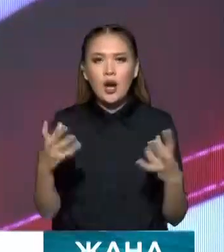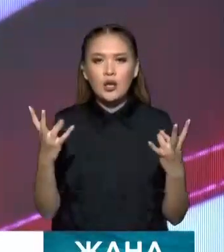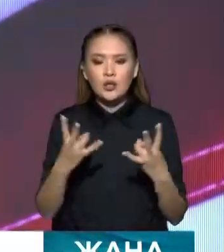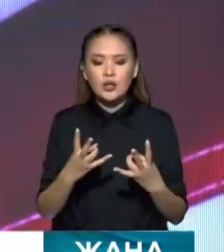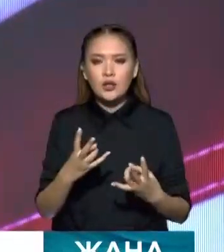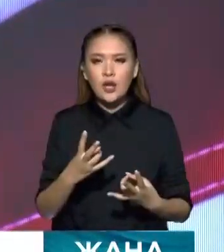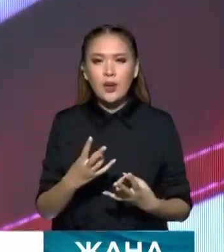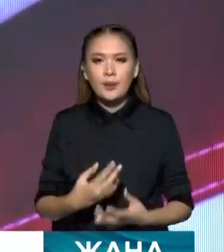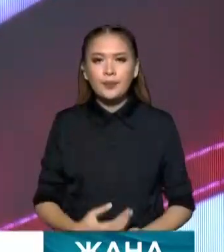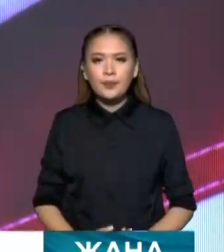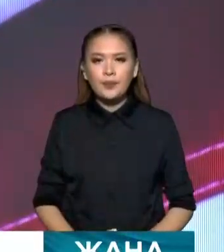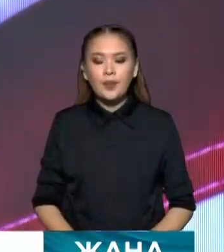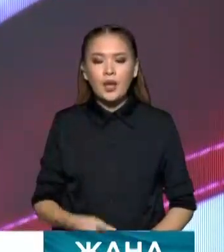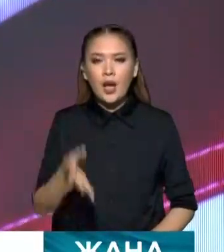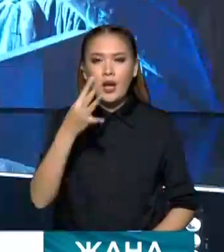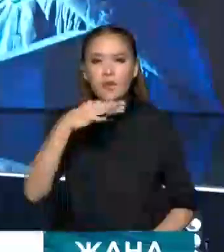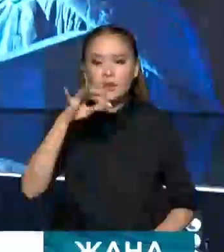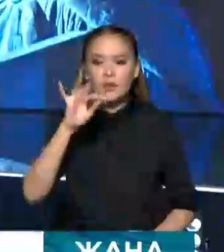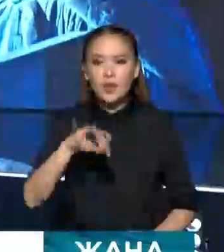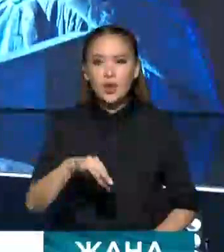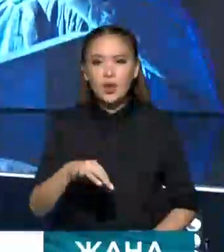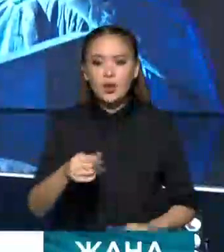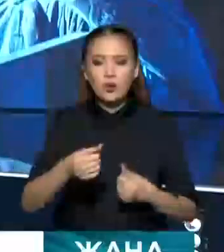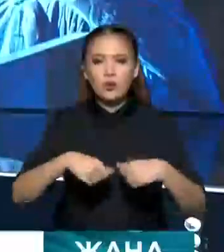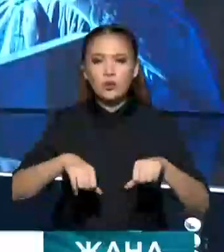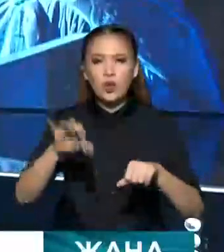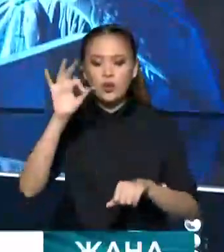ашық әрі әділ қоғам орнатудағы бұл міндетті түрде